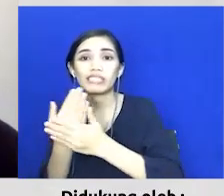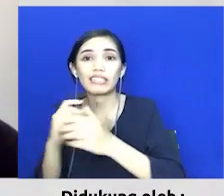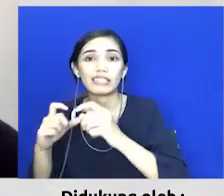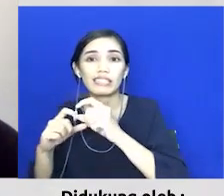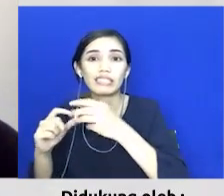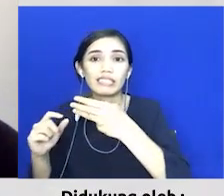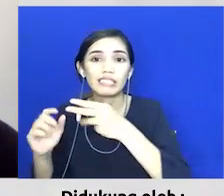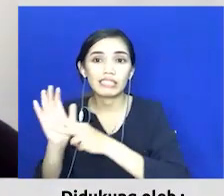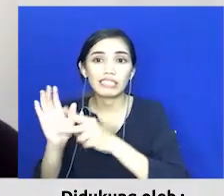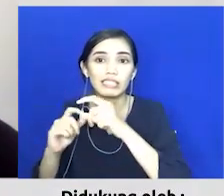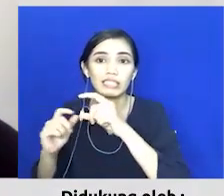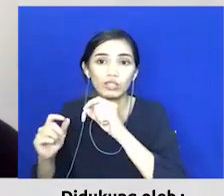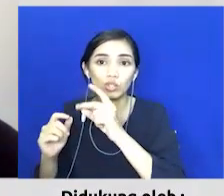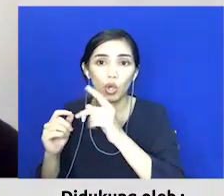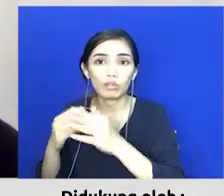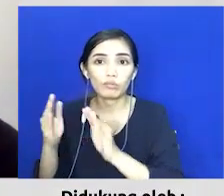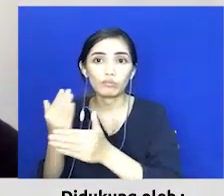ya, di dalam